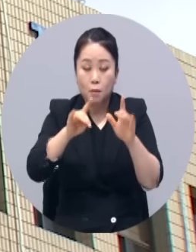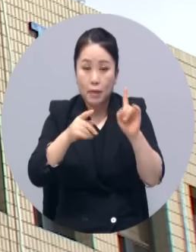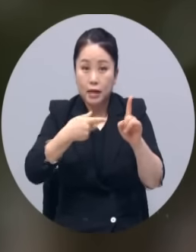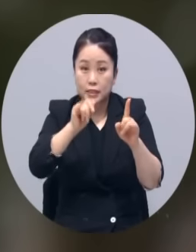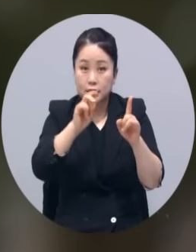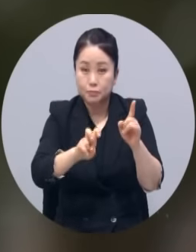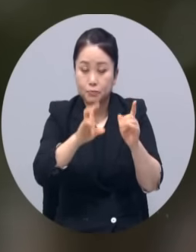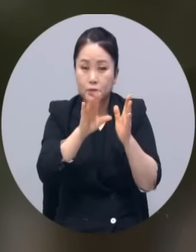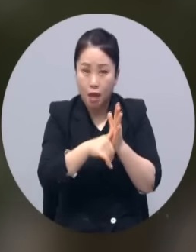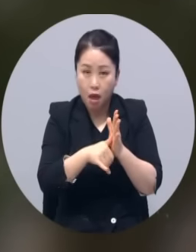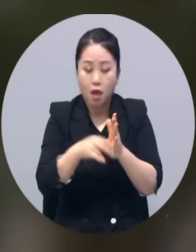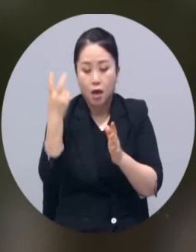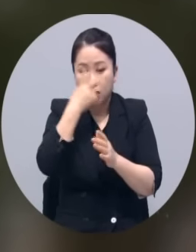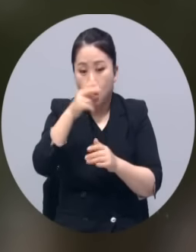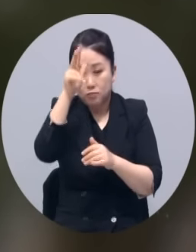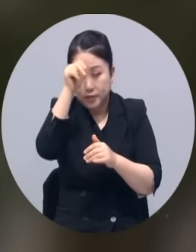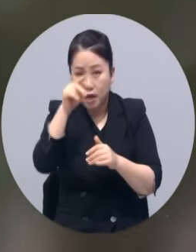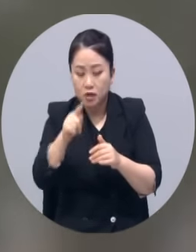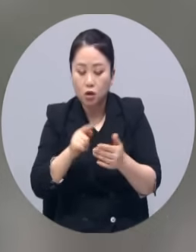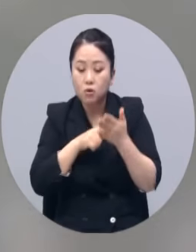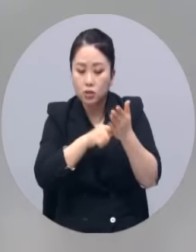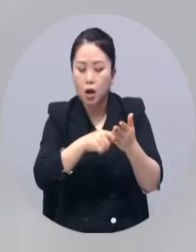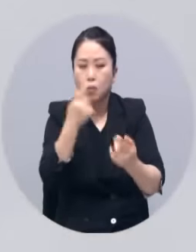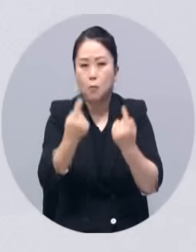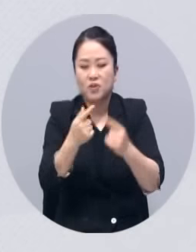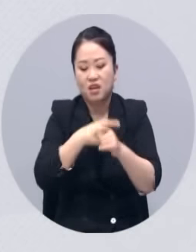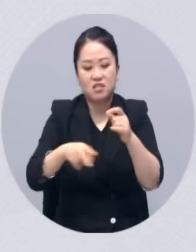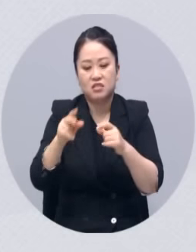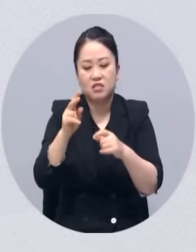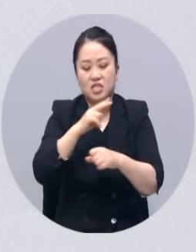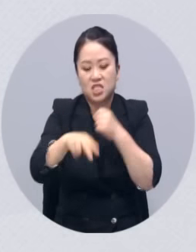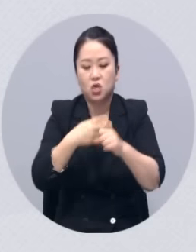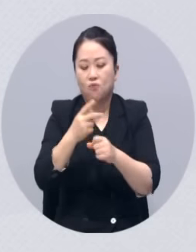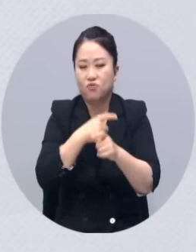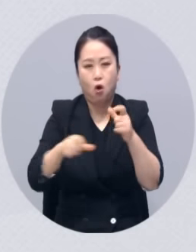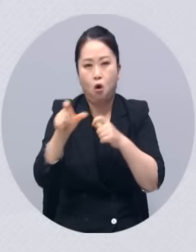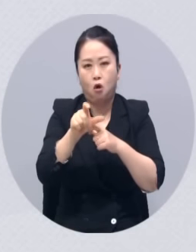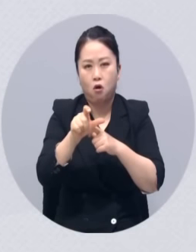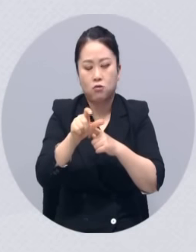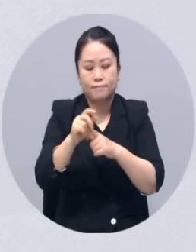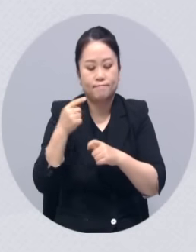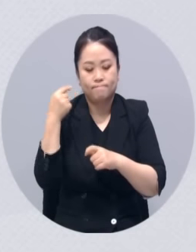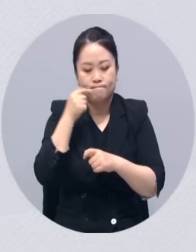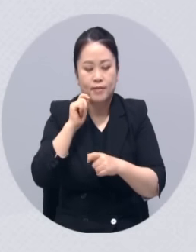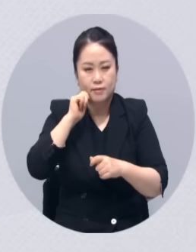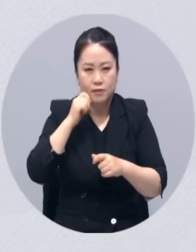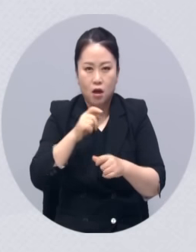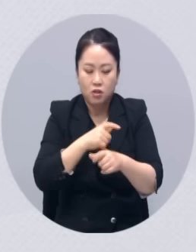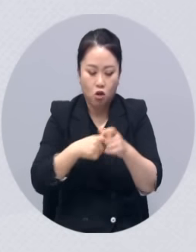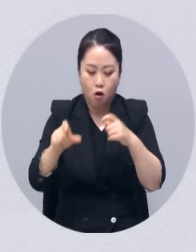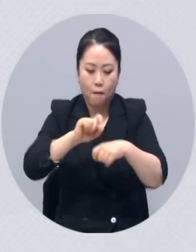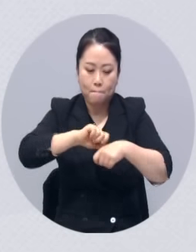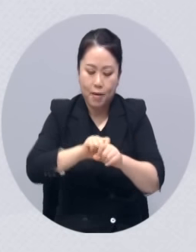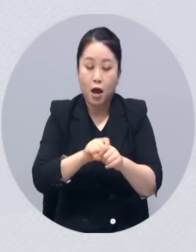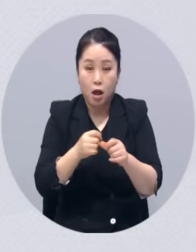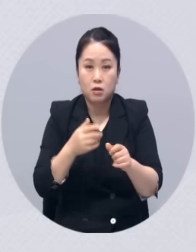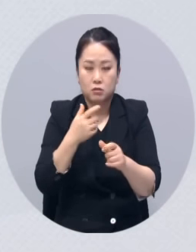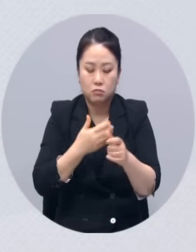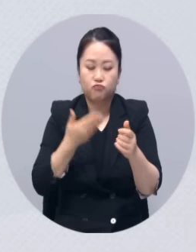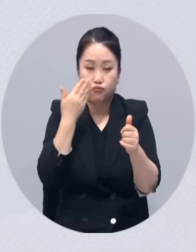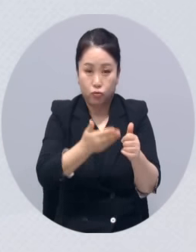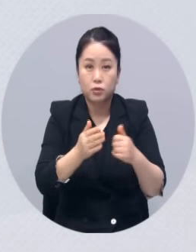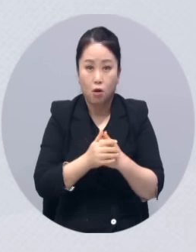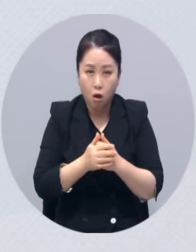검찰 구형보다 2년 더 높은 형량을 선고하면서 최 씨가 무리하게 임대 사업을 벌이며 피해 변제를 위한 노력도 하지 않은